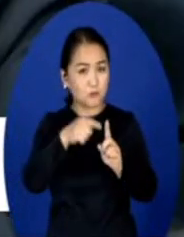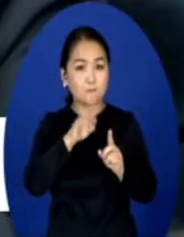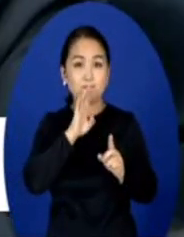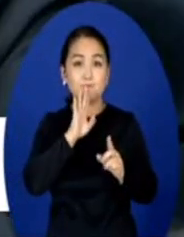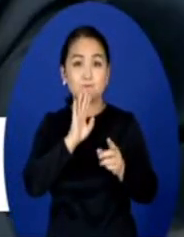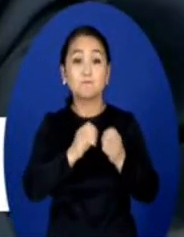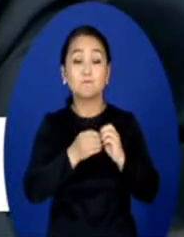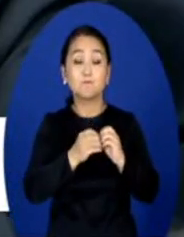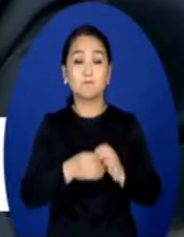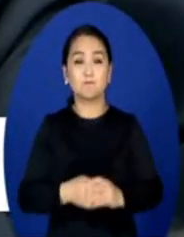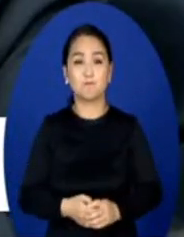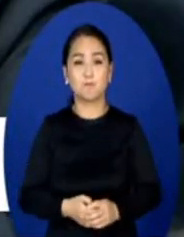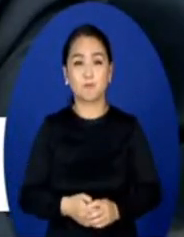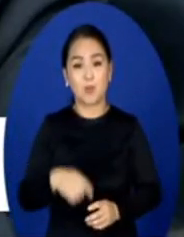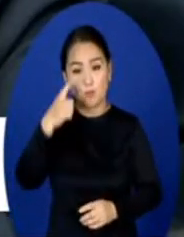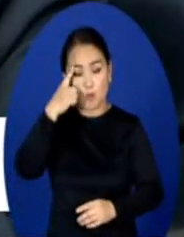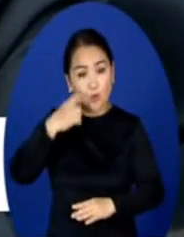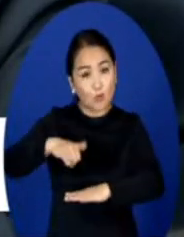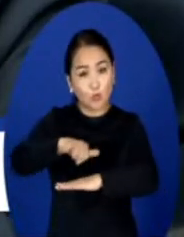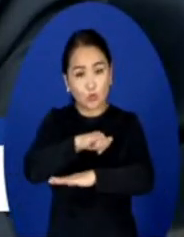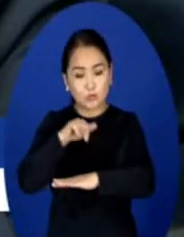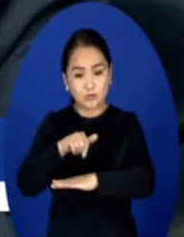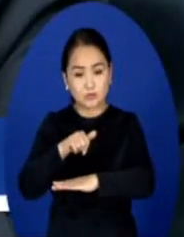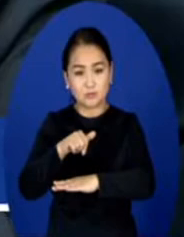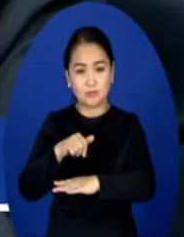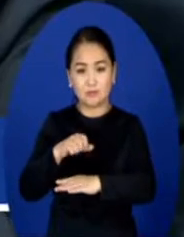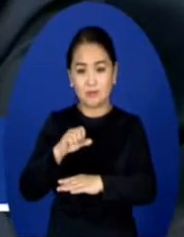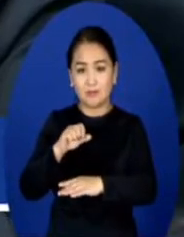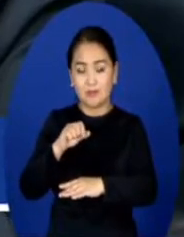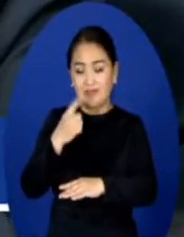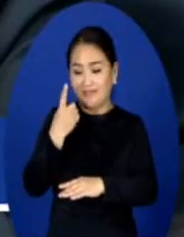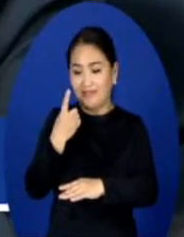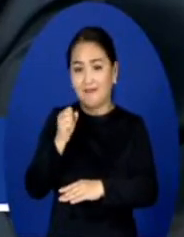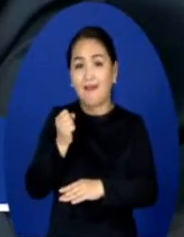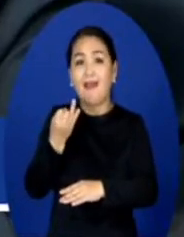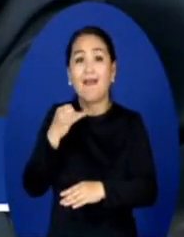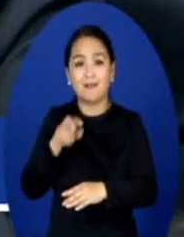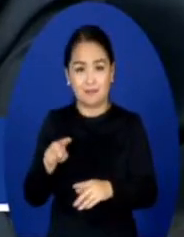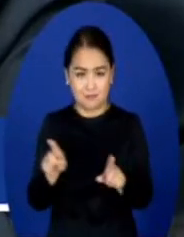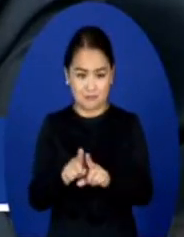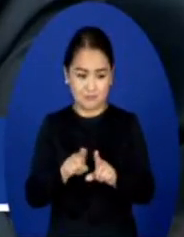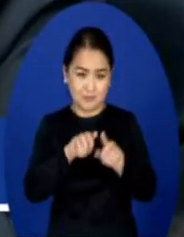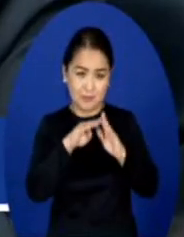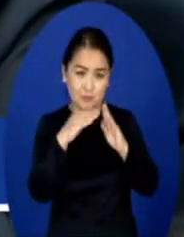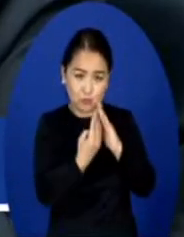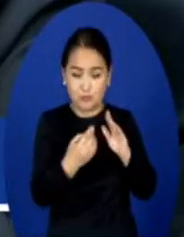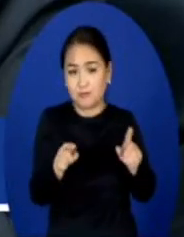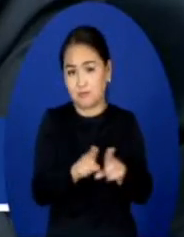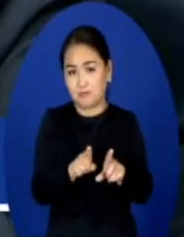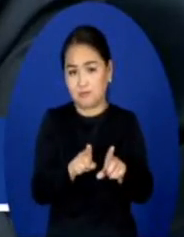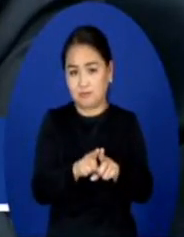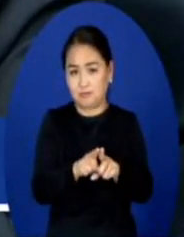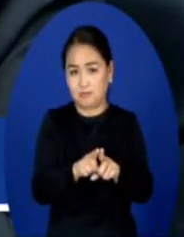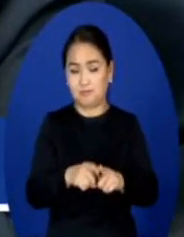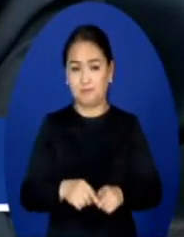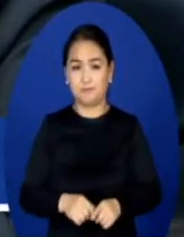юм. Энэ Монгол гэдэг улс чинь бол одоо айлын зөрлүүд нэг л айл шүү дээ. Тийм ээ, нэг л айл.